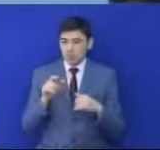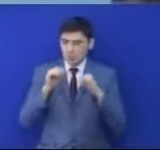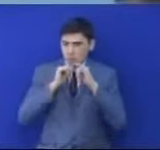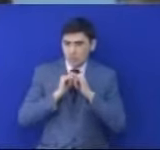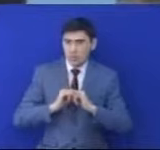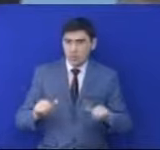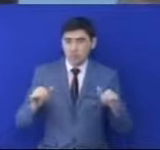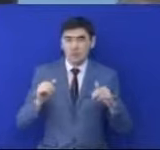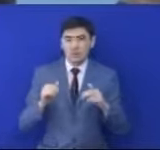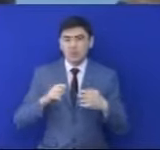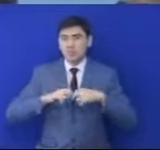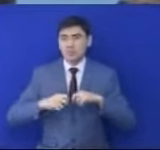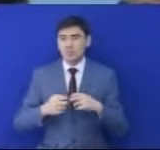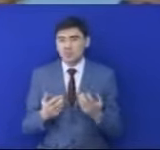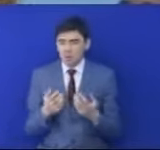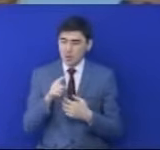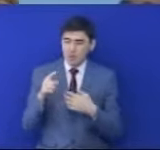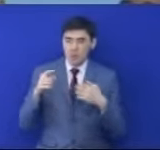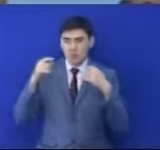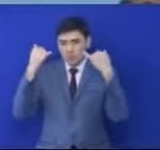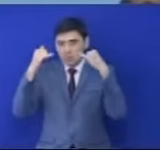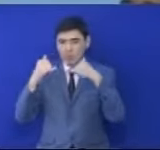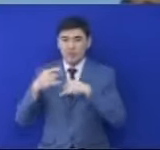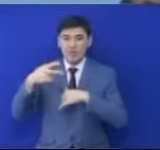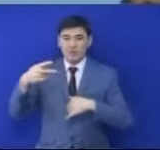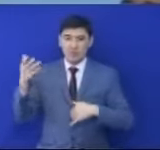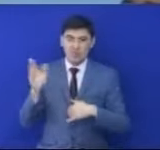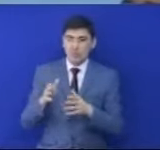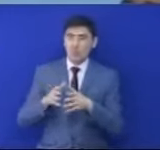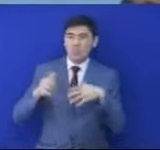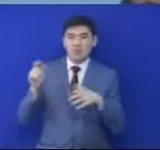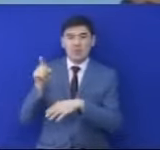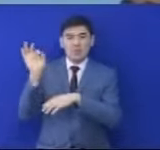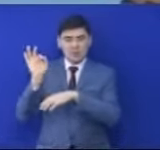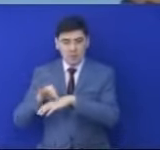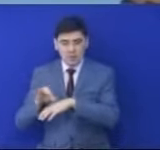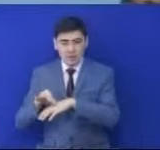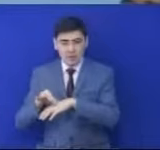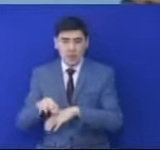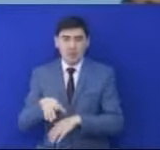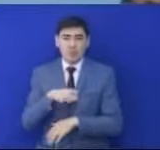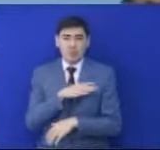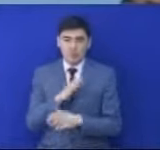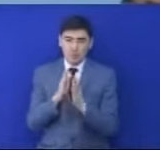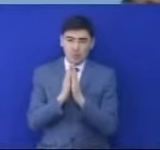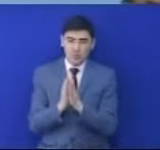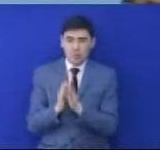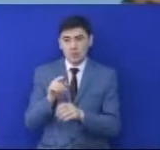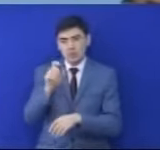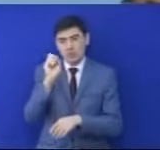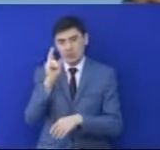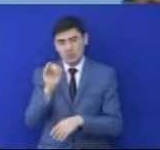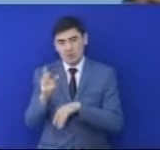Қазір сиырлар бұзау тастап жатыр. Олардың саны 20-дан асты. Тиісті орындарға бұл мәселені әкім келгенде айтам деп